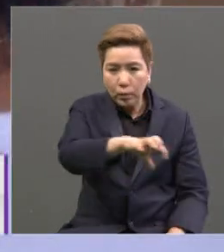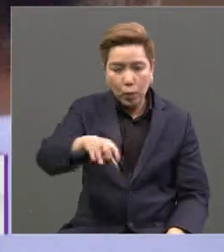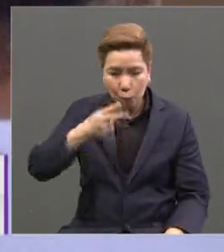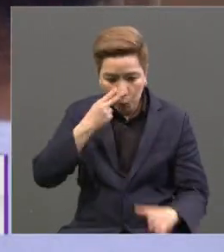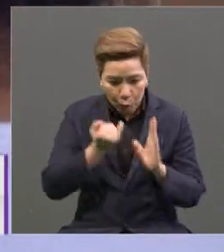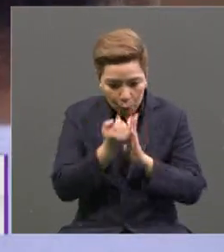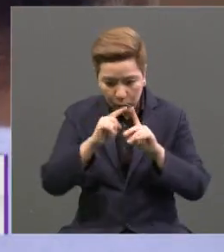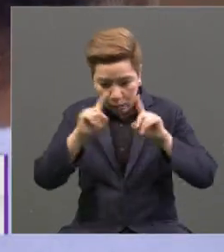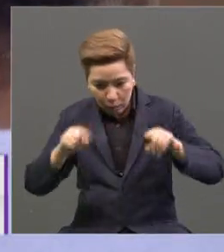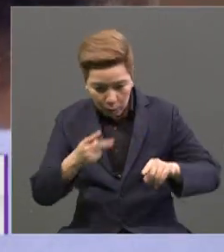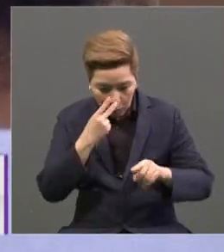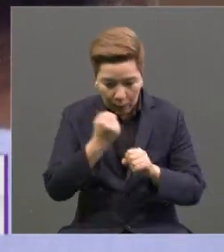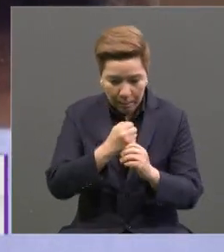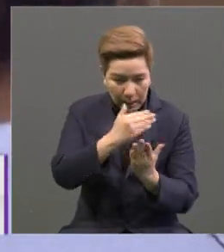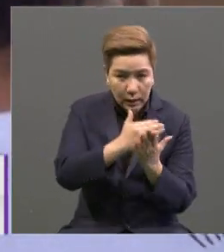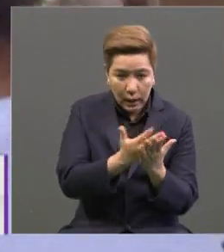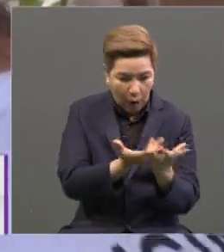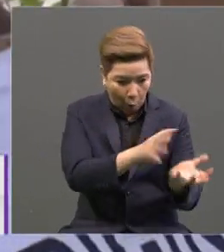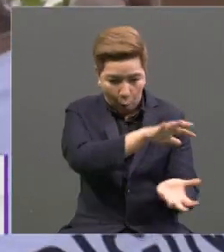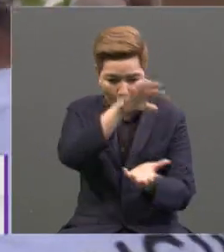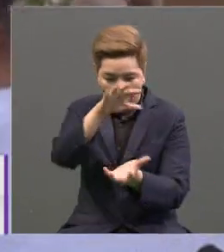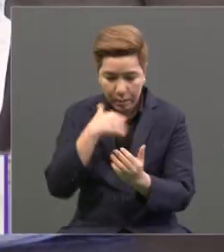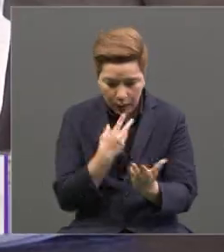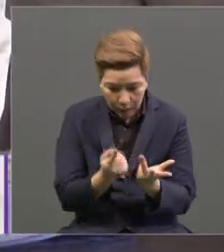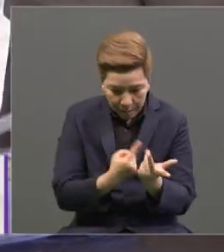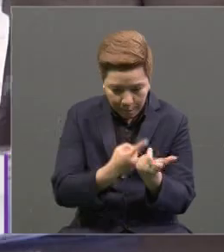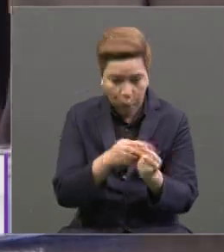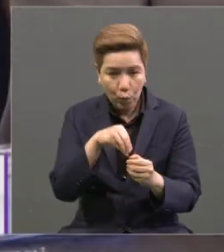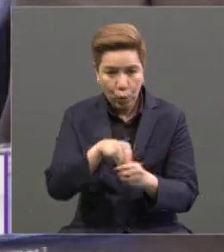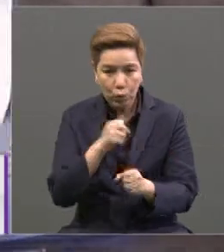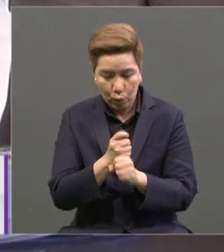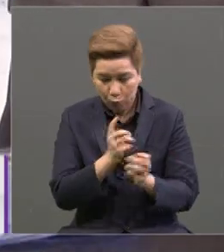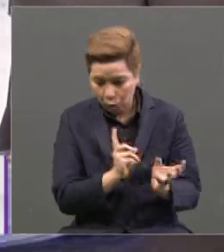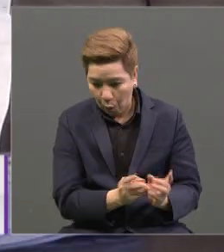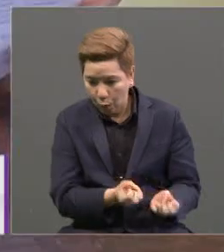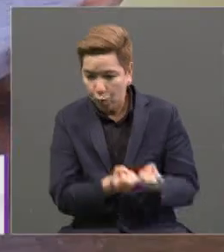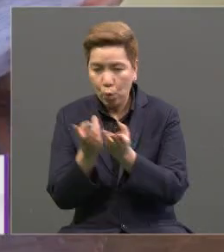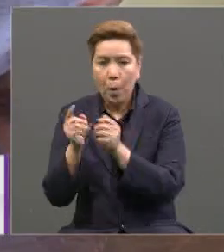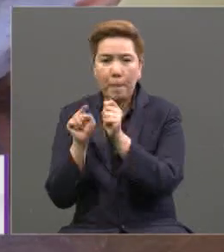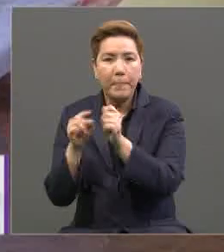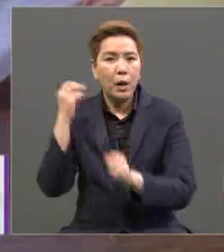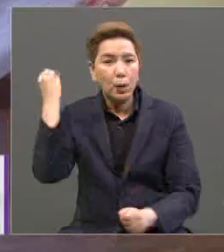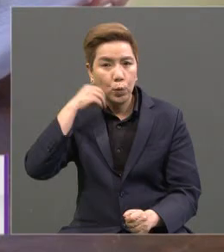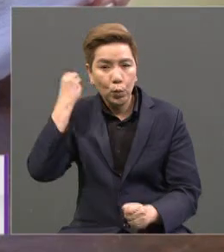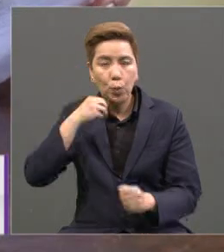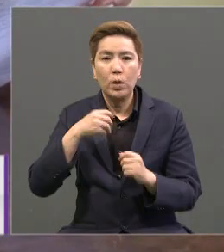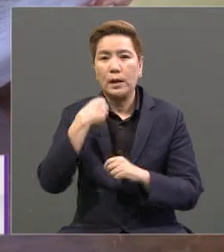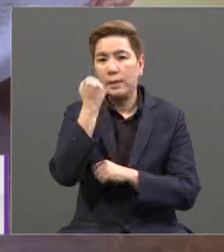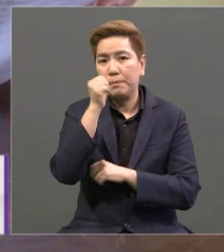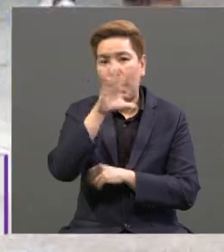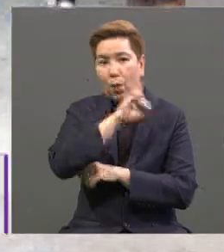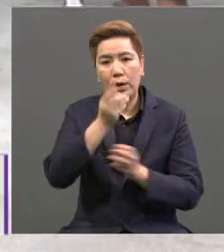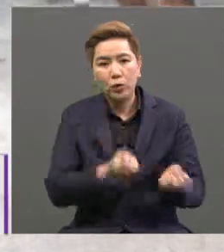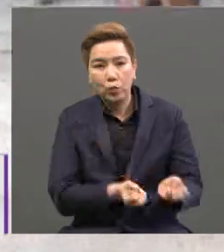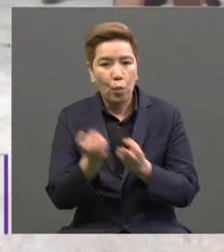อบการพร้อมกับการจัดทำบัญชีรายรับรายจ่ายโดยสถานประกอบการเองต้องส่งให้กับอำเภอในทุกๆ15